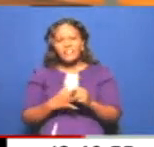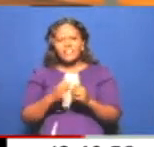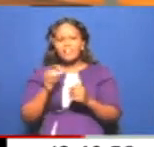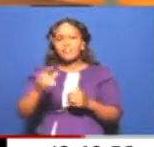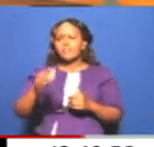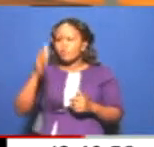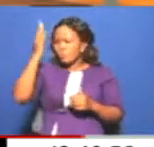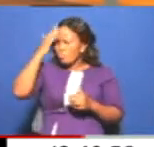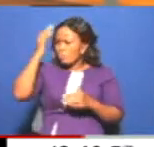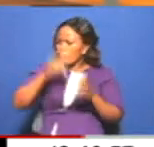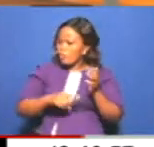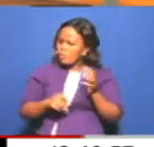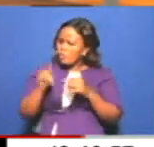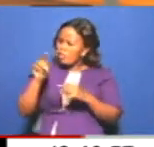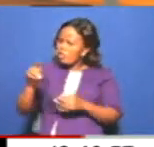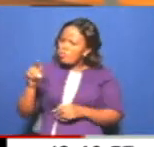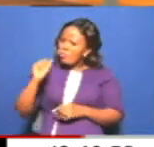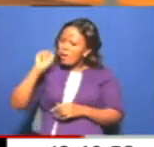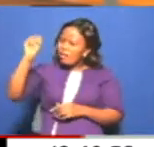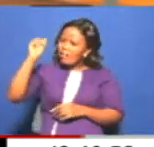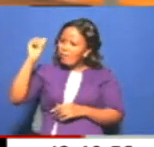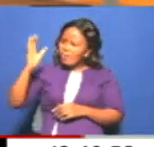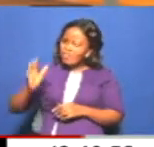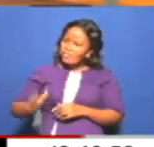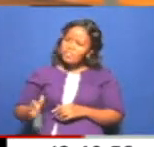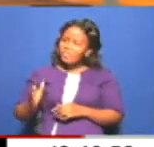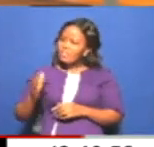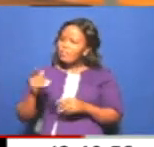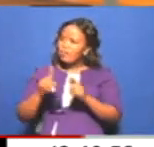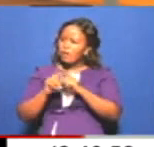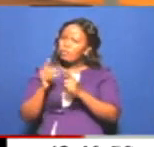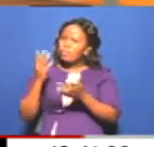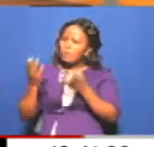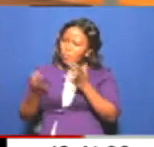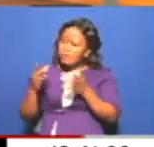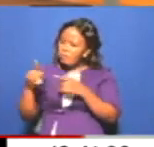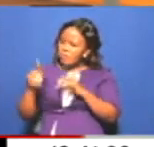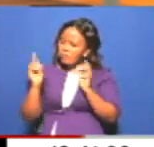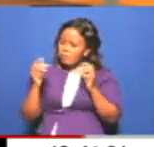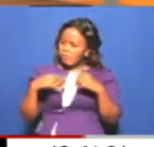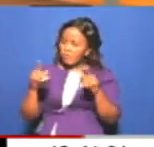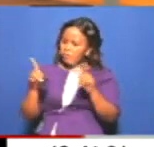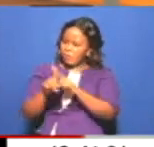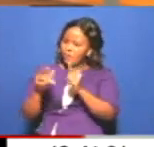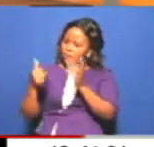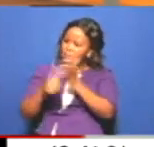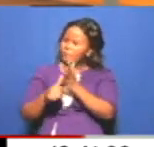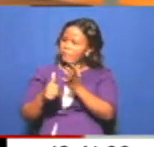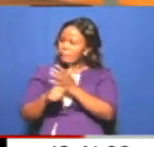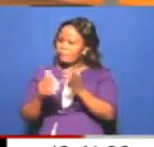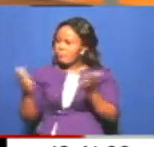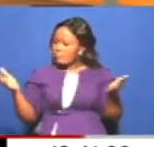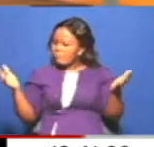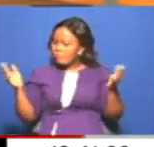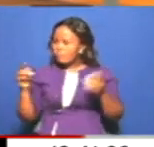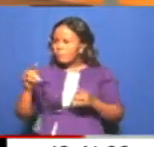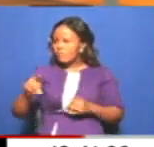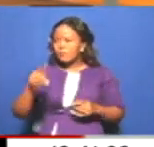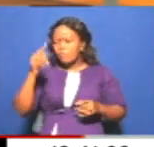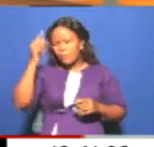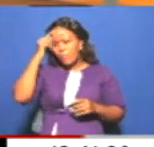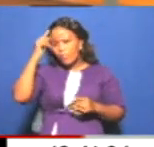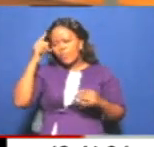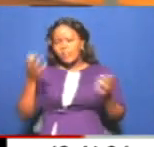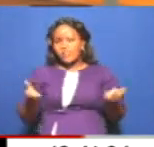pia wewe ni mwanasiasa na huenda ukajipata katika mrengo mmoja ama mwingine. Pengine kwa mtazamo wako, tume